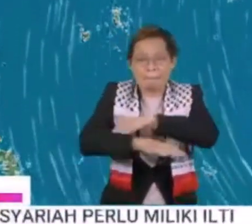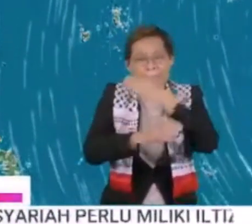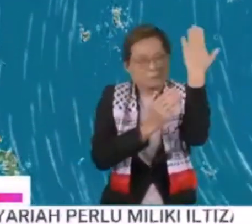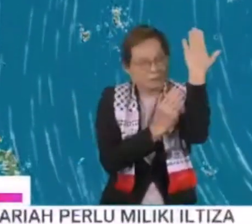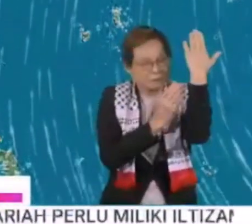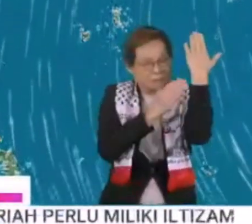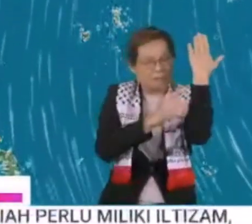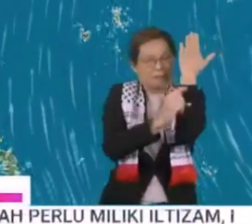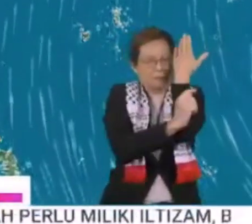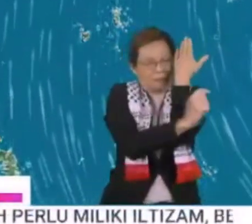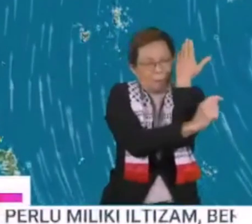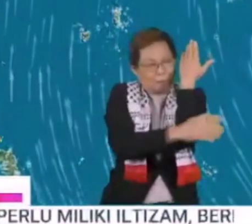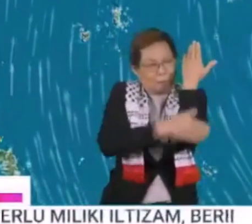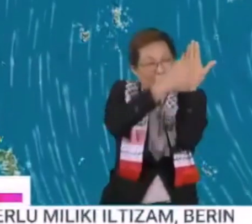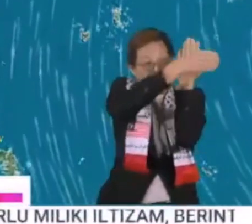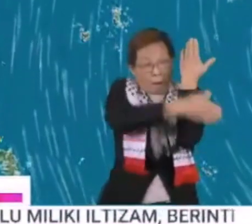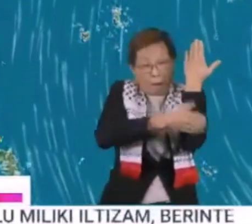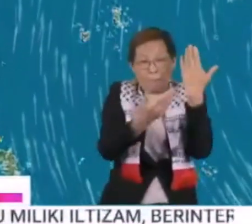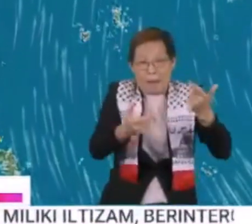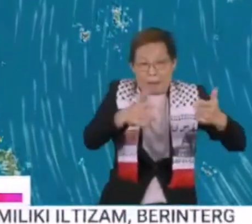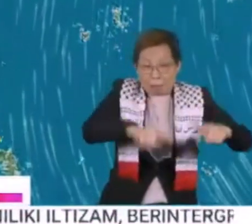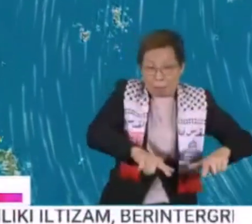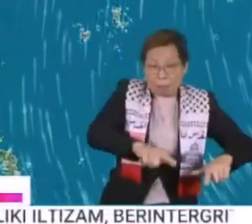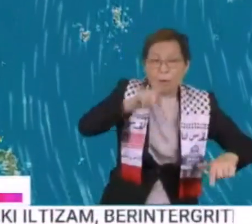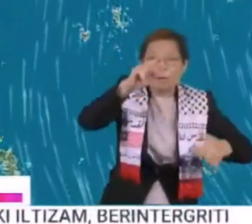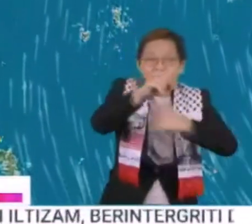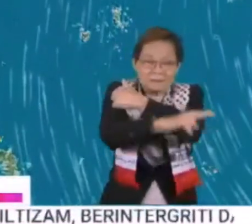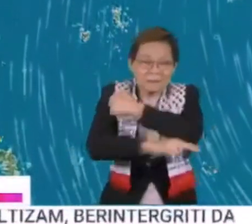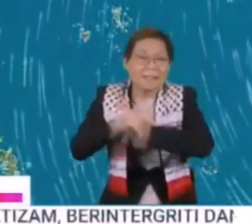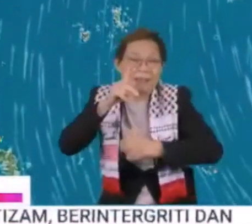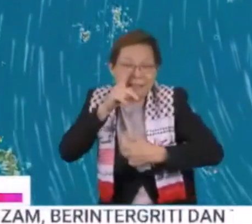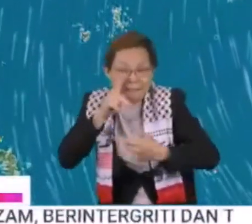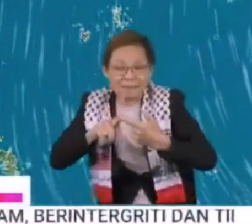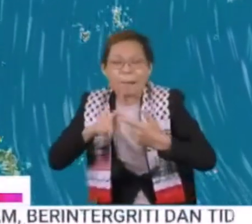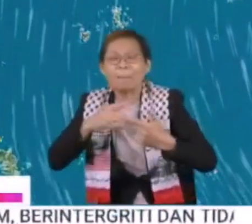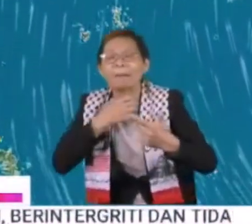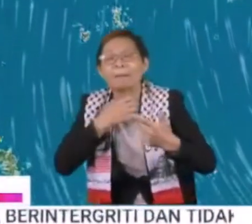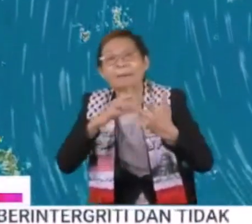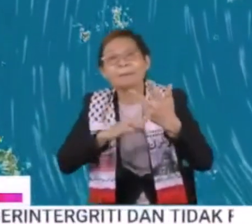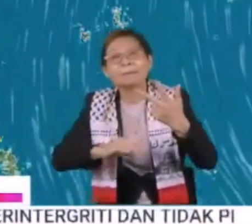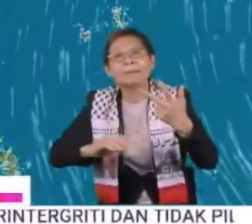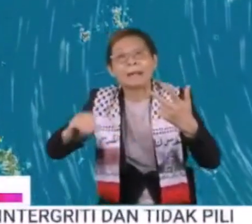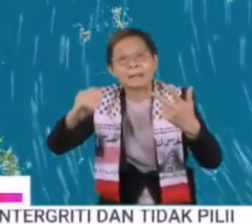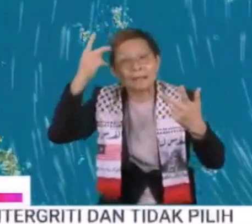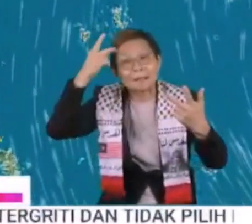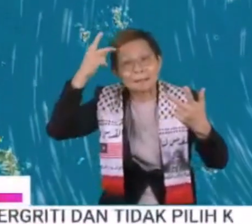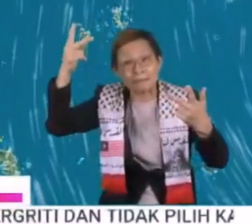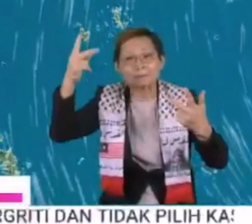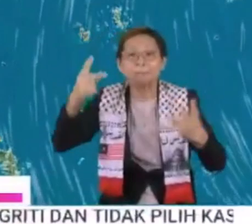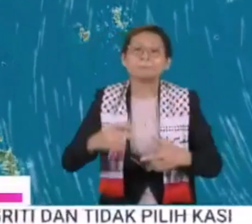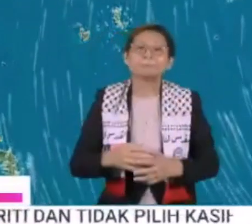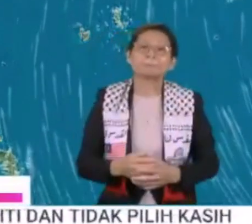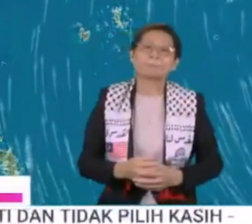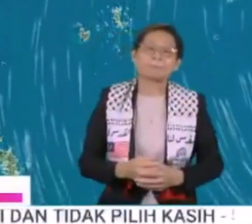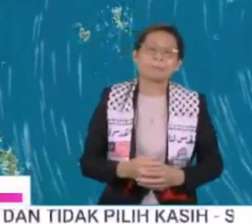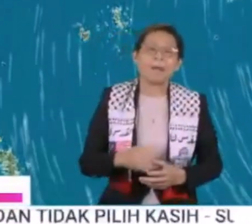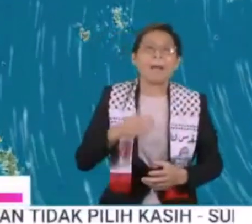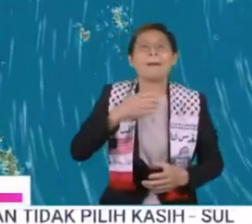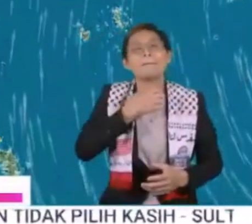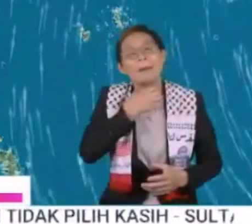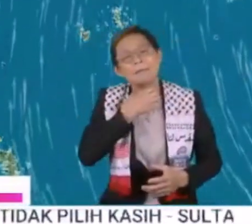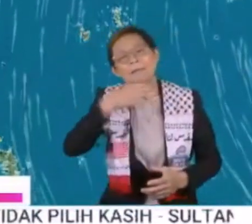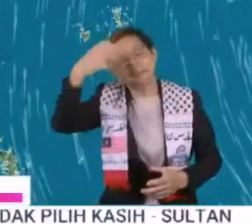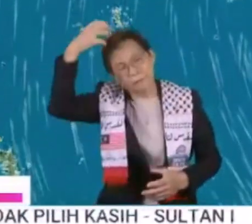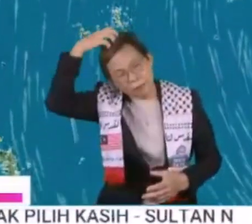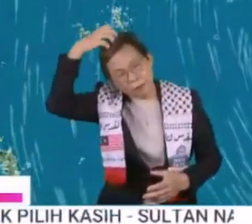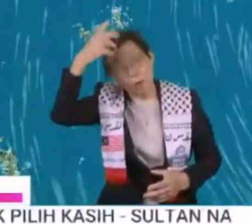timur. Hujan kini berlaku di pedalaman di negeri Kedah, Perak, pedalaman negeri Kelantan, Perak, Selangor,